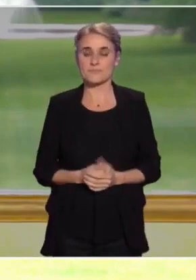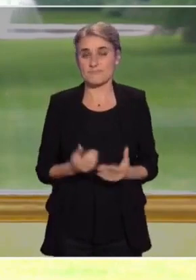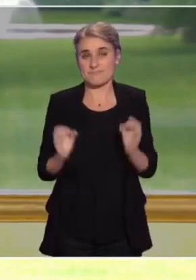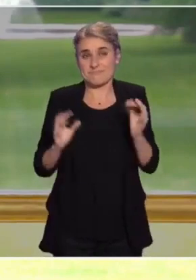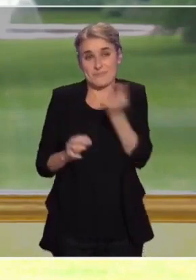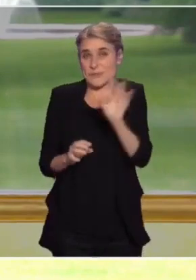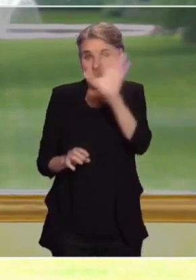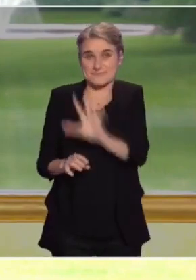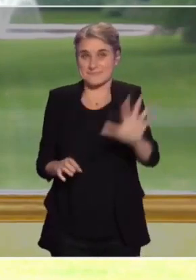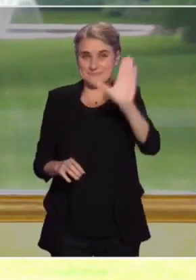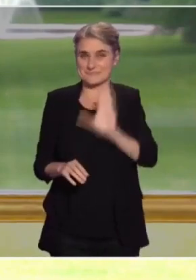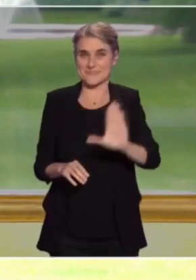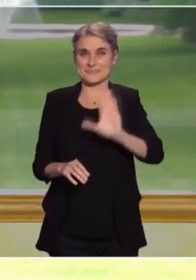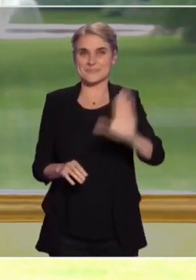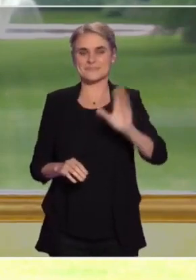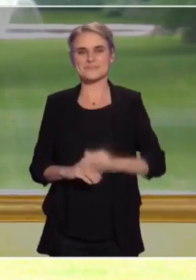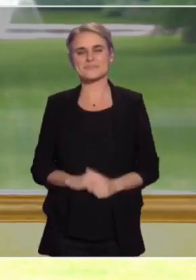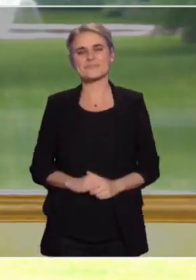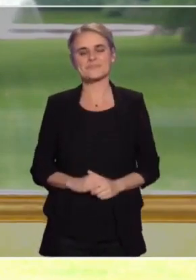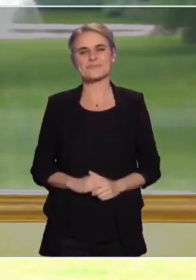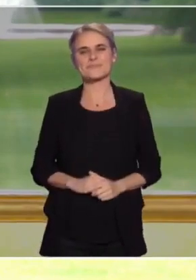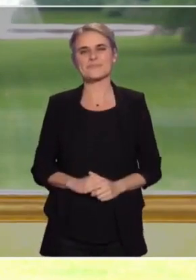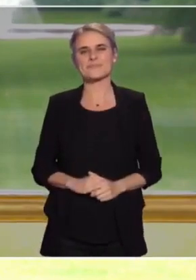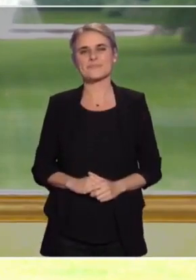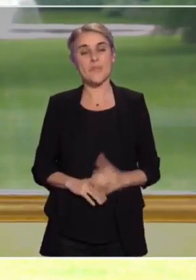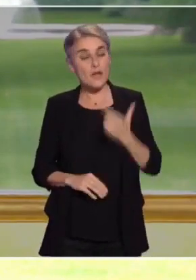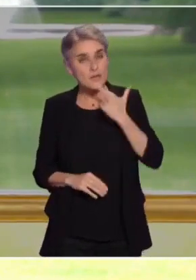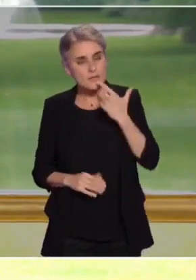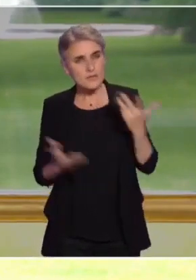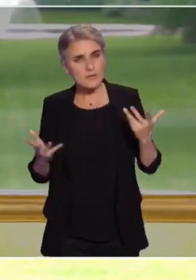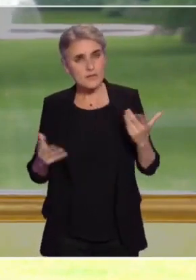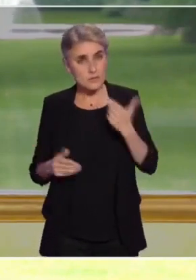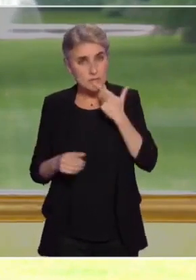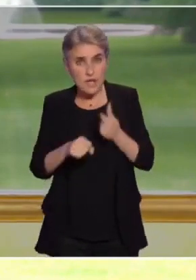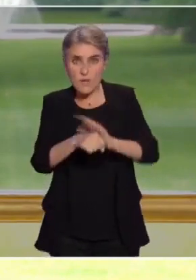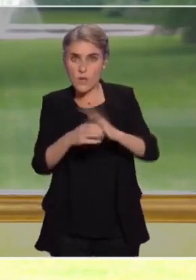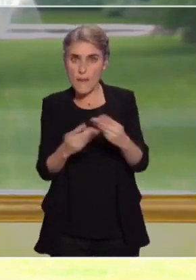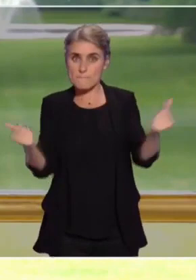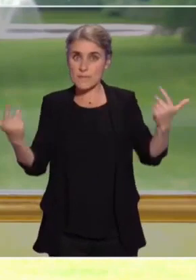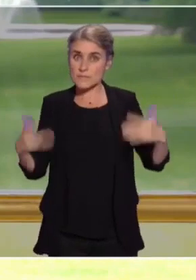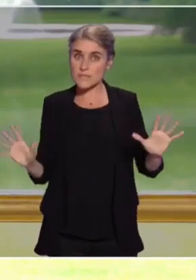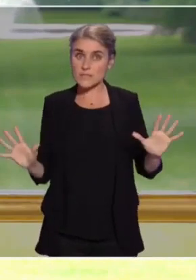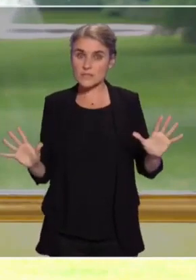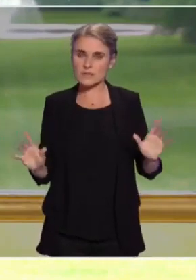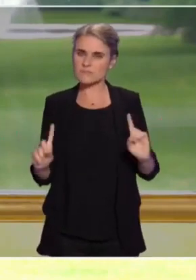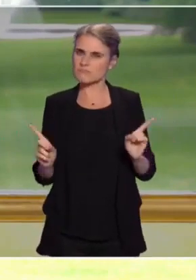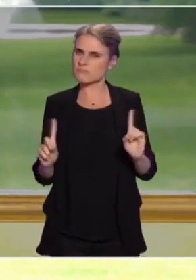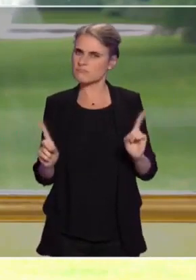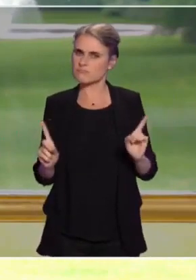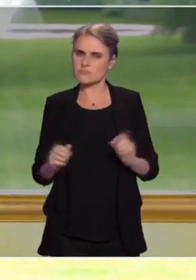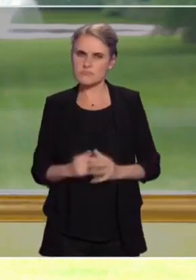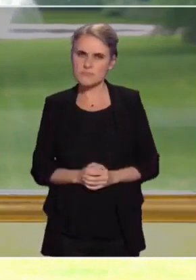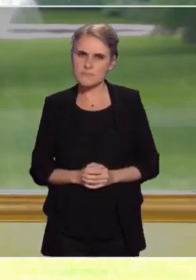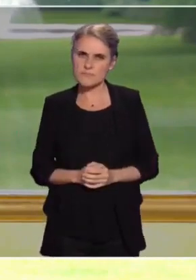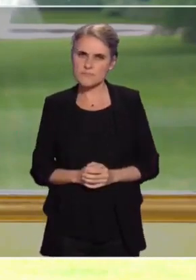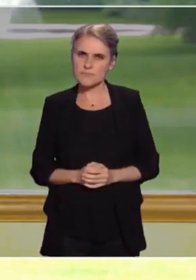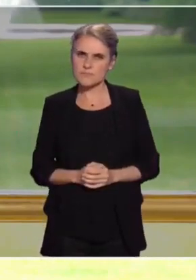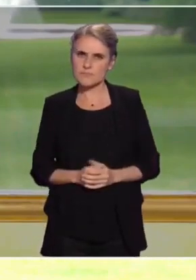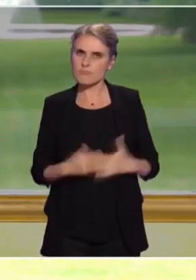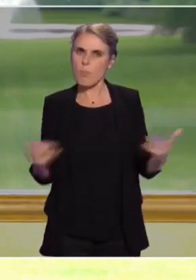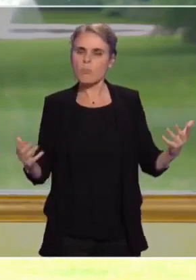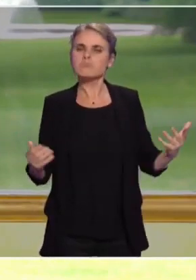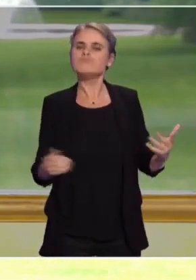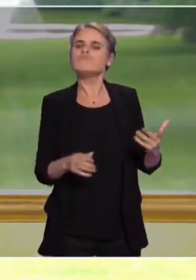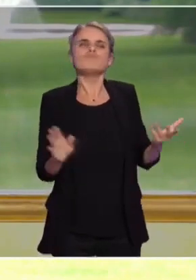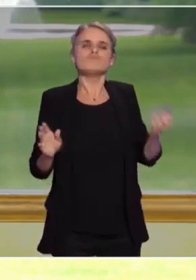la france cela ne signifie pas que le virus a disparu et que nous pouvons baisser totalement